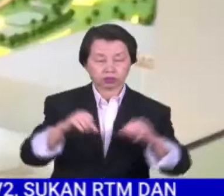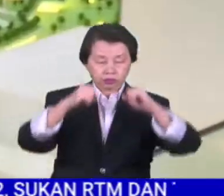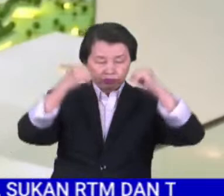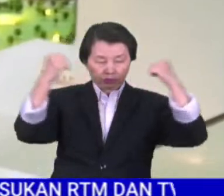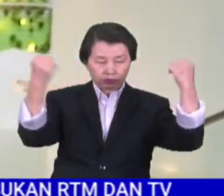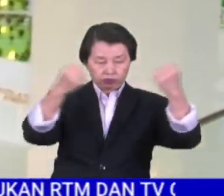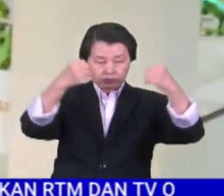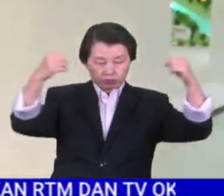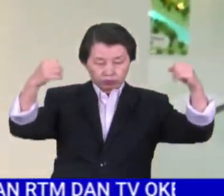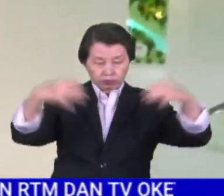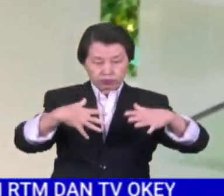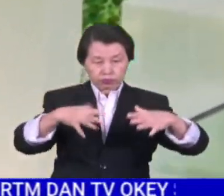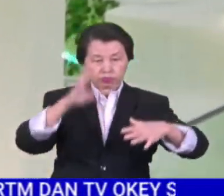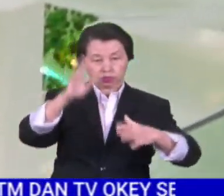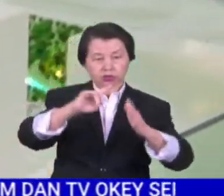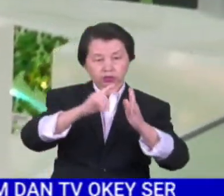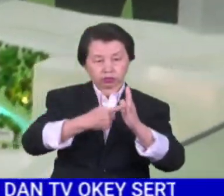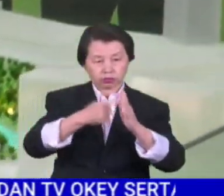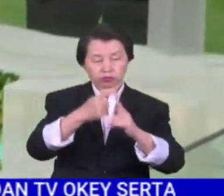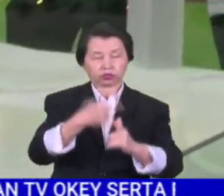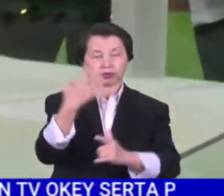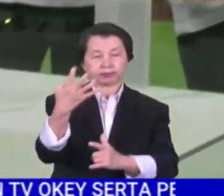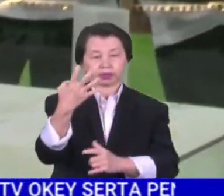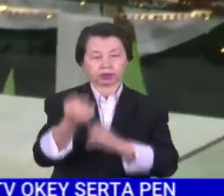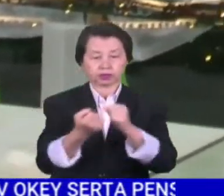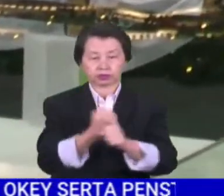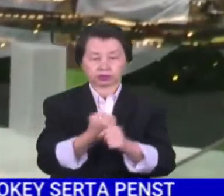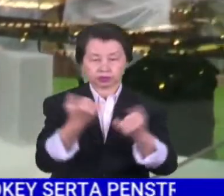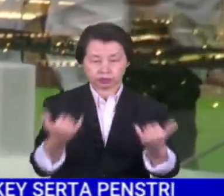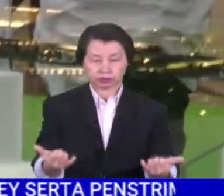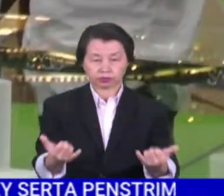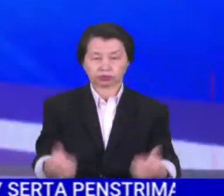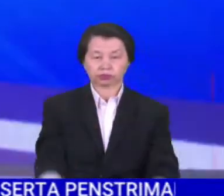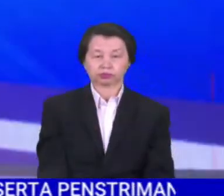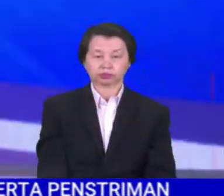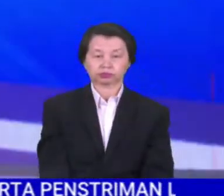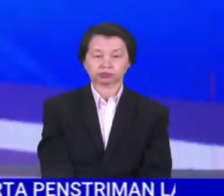akan bermula pada suku pertama tahun ini.